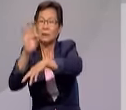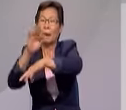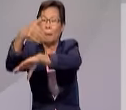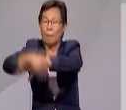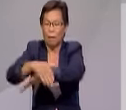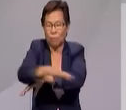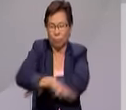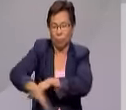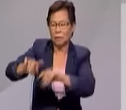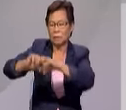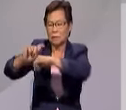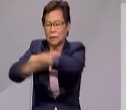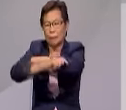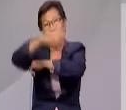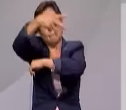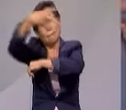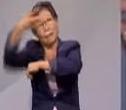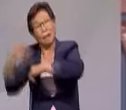di sekitar Taman Pelangi.